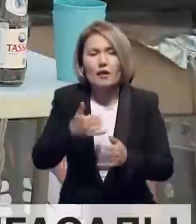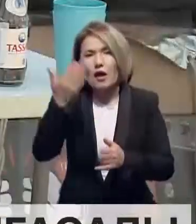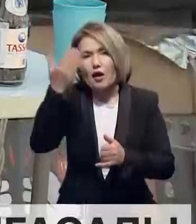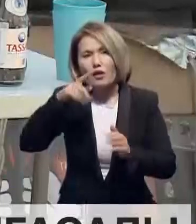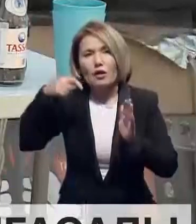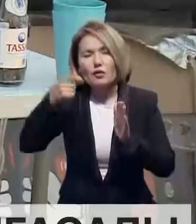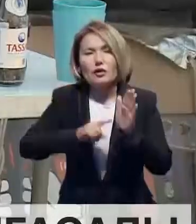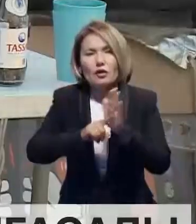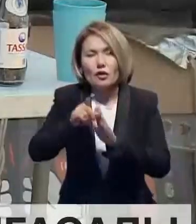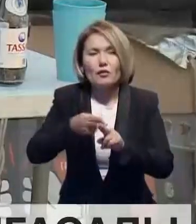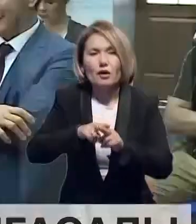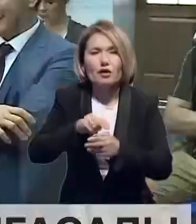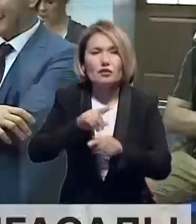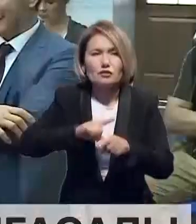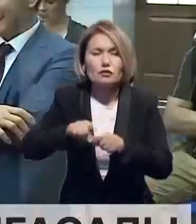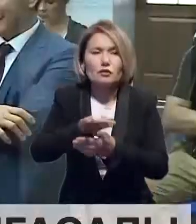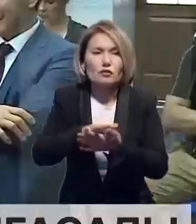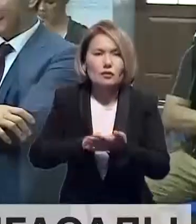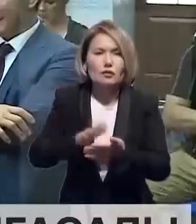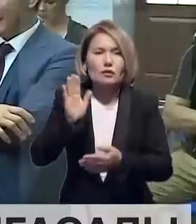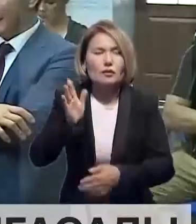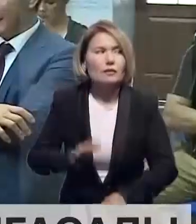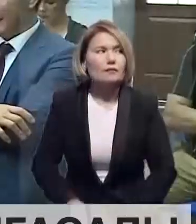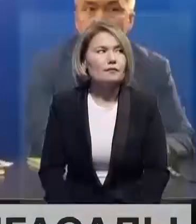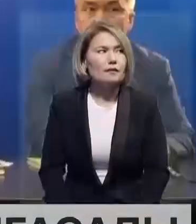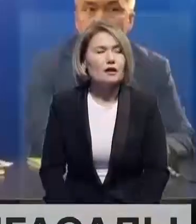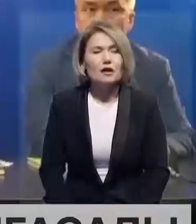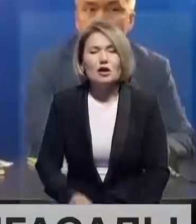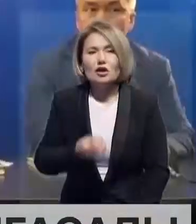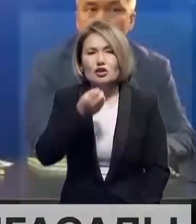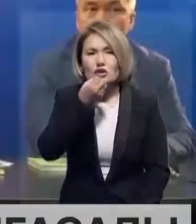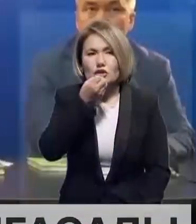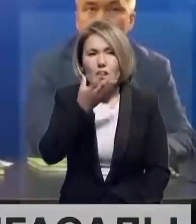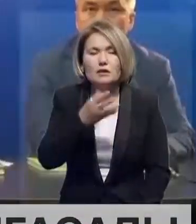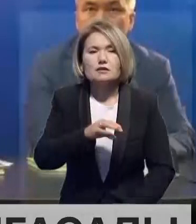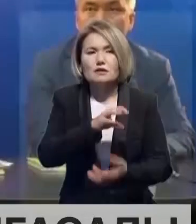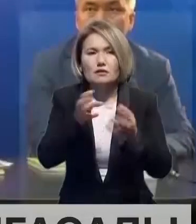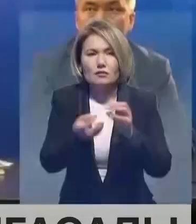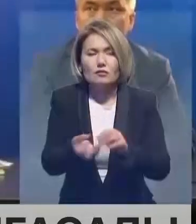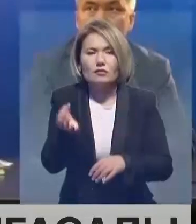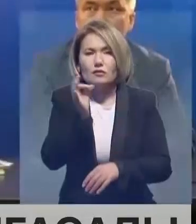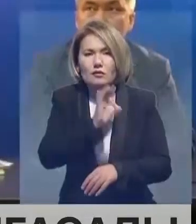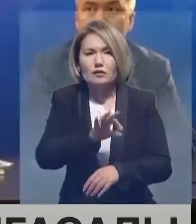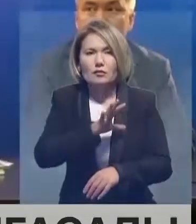қызықты туындының жалғасын сұраған. Рейтингі жақсы берді. Содан кейін халықтан біз